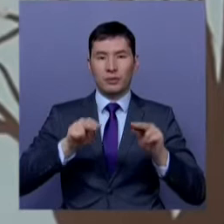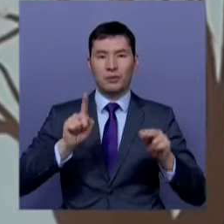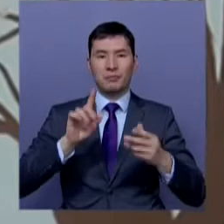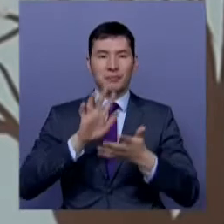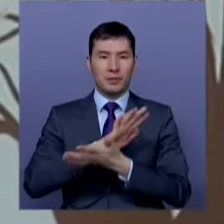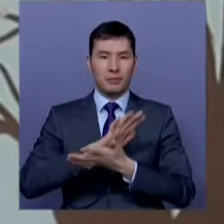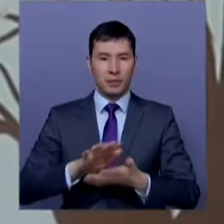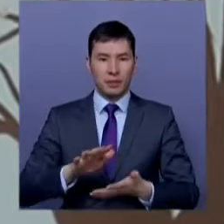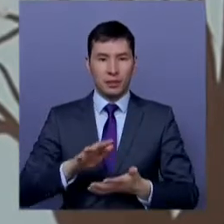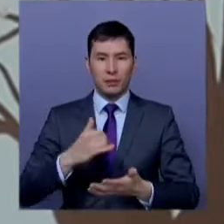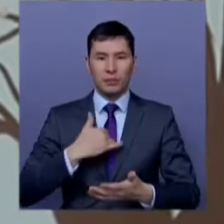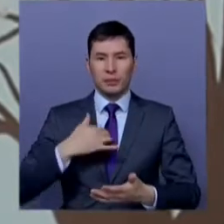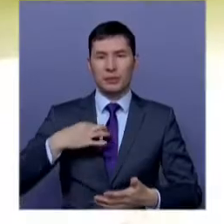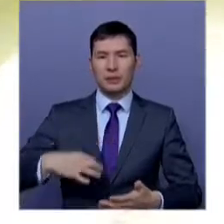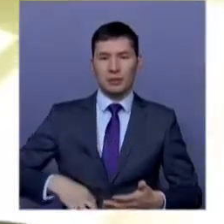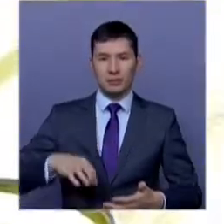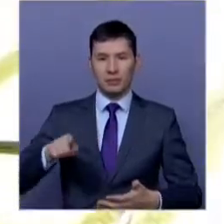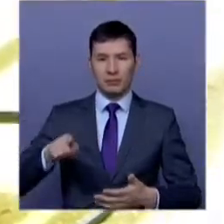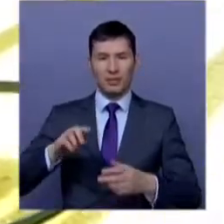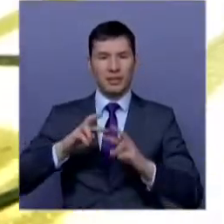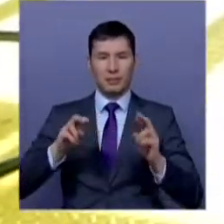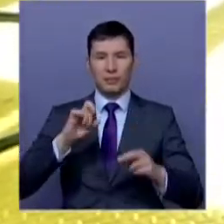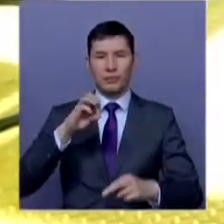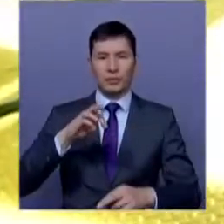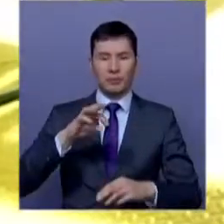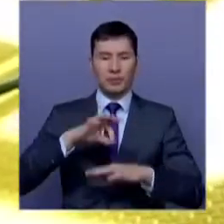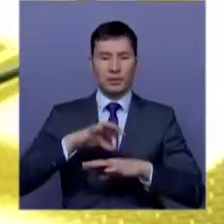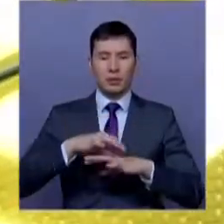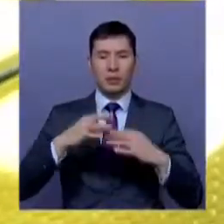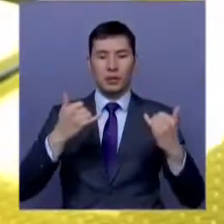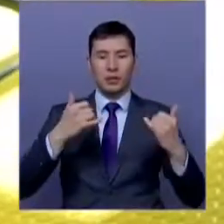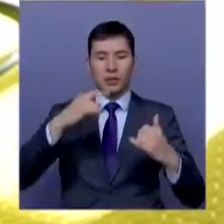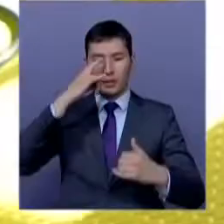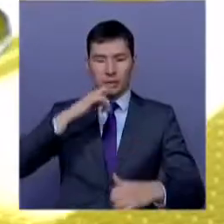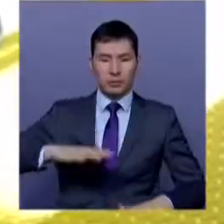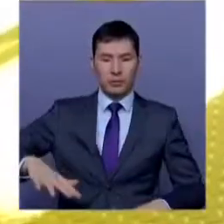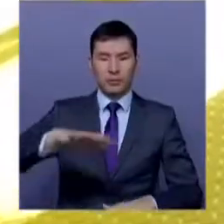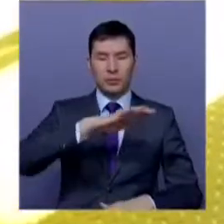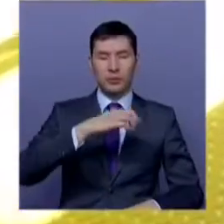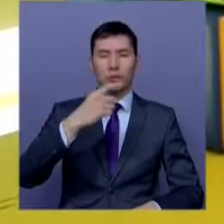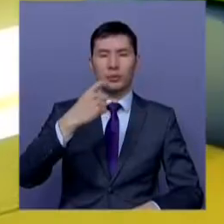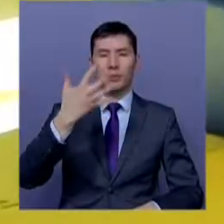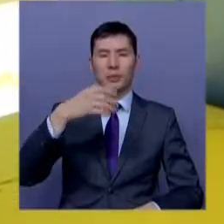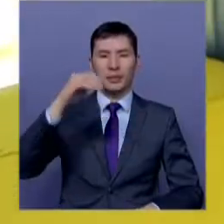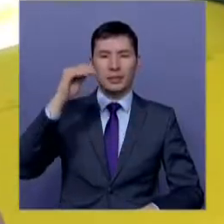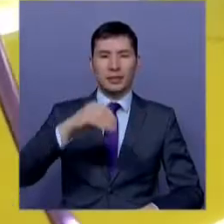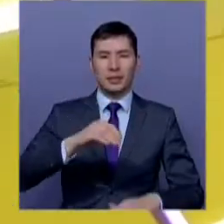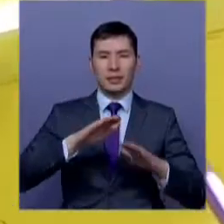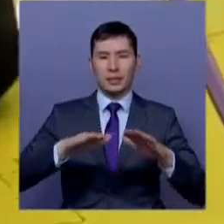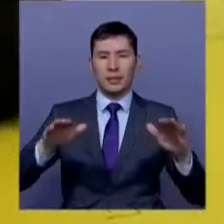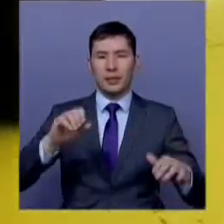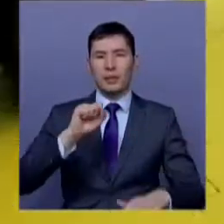анасы болғандықтан ауыртпалықты түсінем. Бүгінде Қазақстанда 150 мың бала аутизм диагнозымен өмір сүреді. Олардың